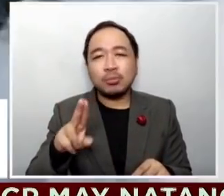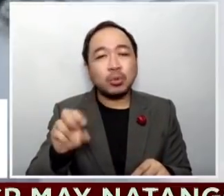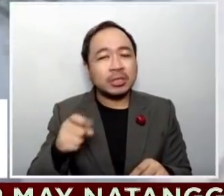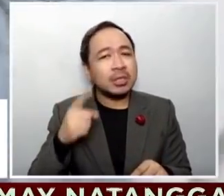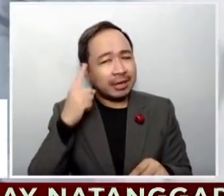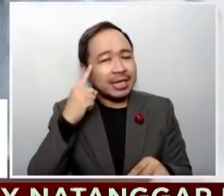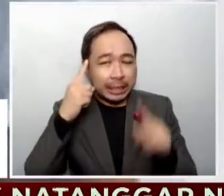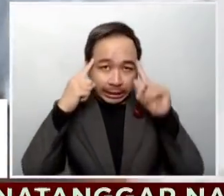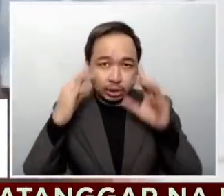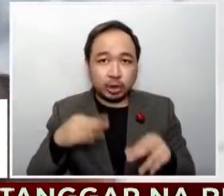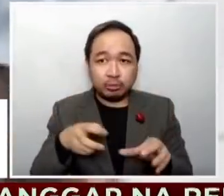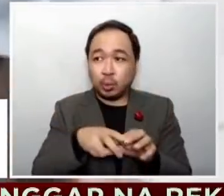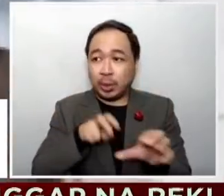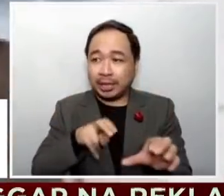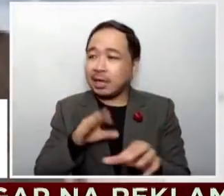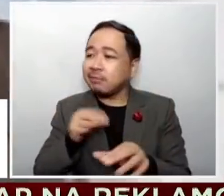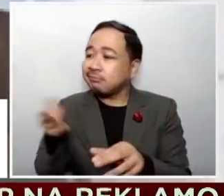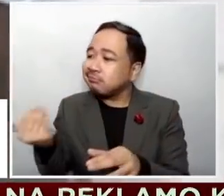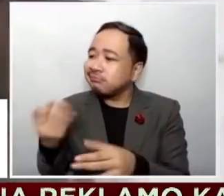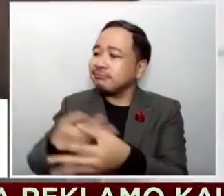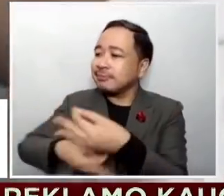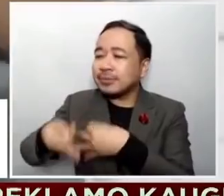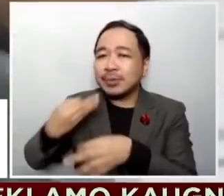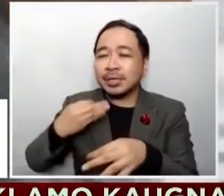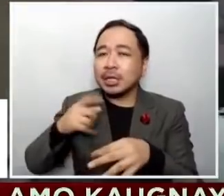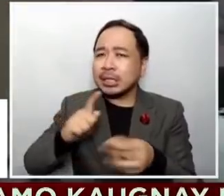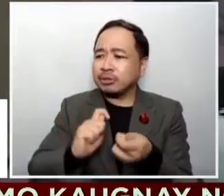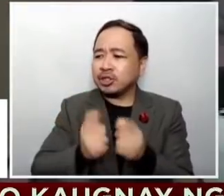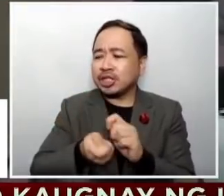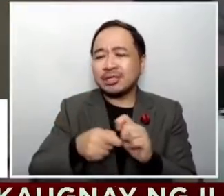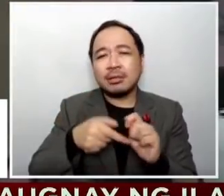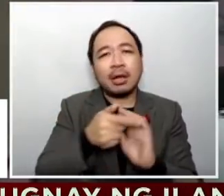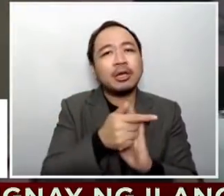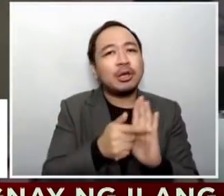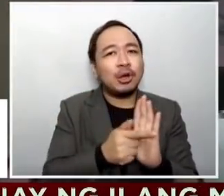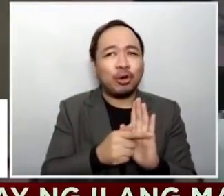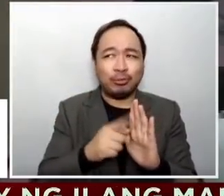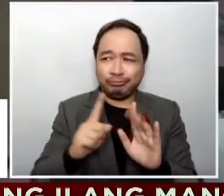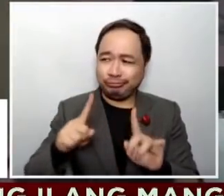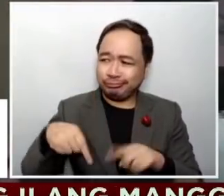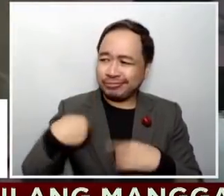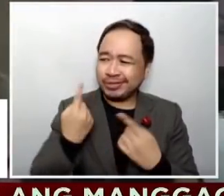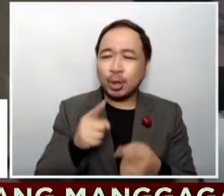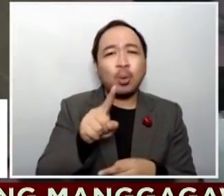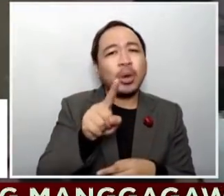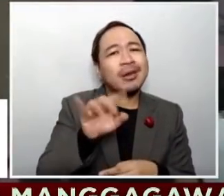mapalitan, at amyendahan ang iba pang bahagi ng batas na ito na 1985 pa ginawa